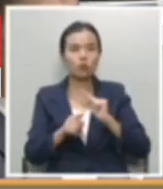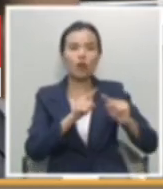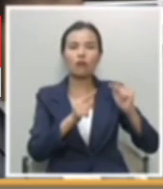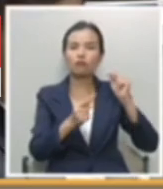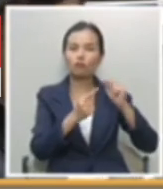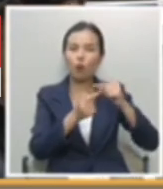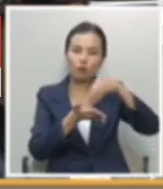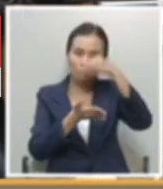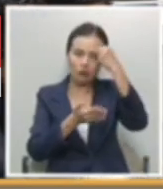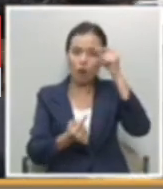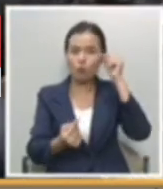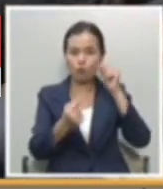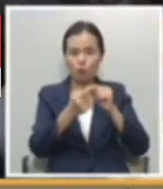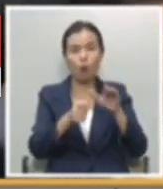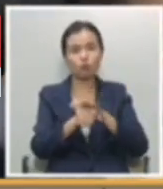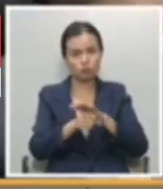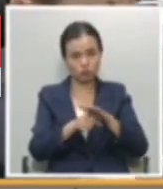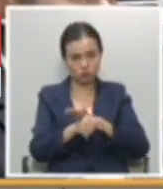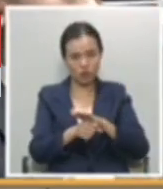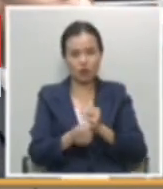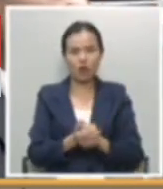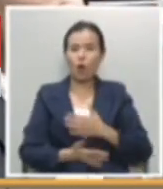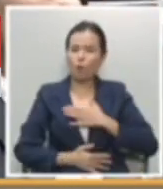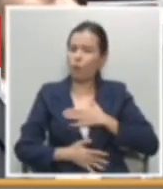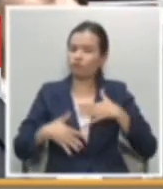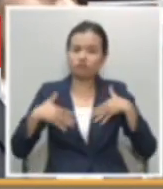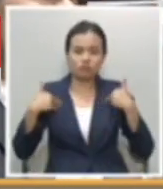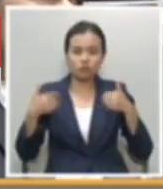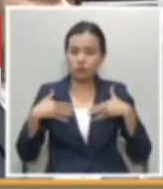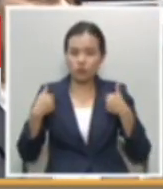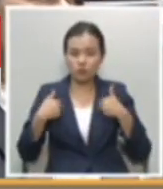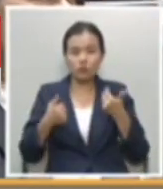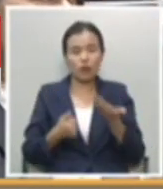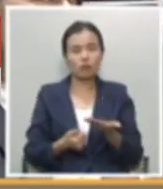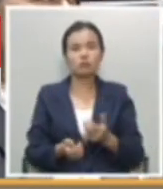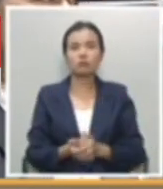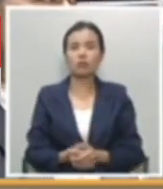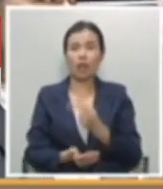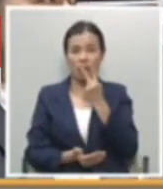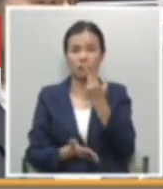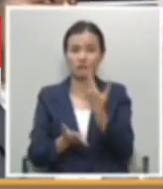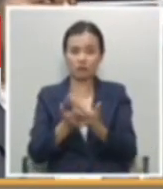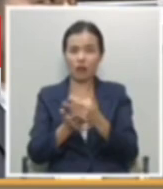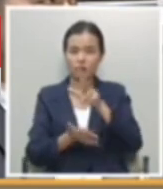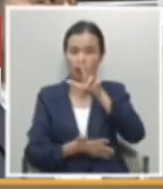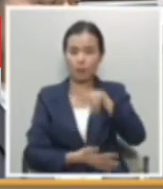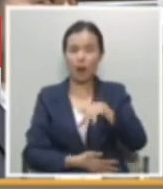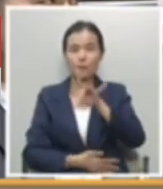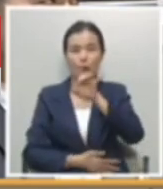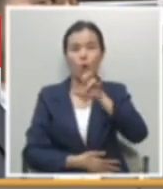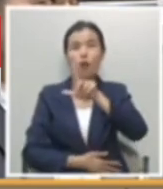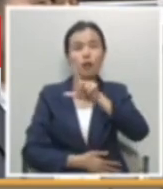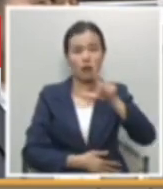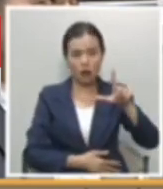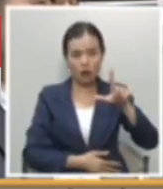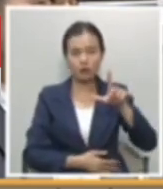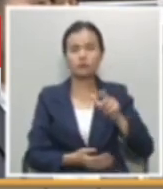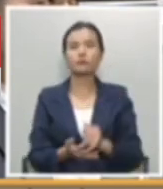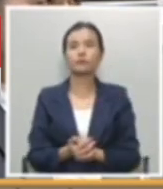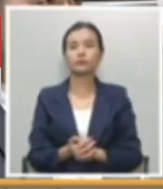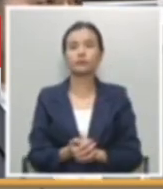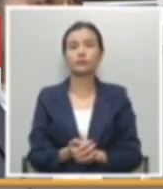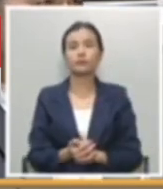การศึกษาที่เหมาะสมผมดีใจมากครับเห็นเม็ดเงิน 3,800 ล้านบาท